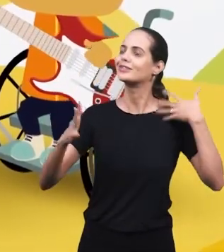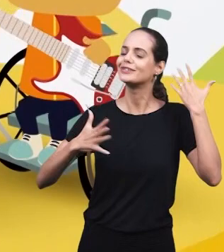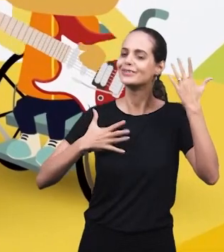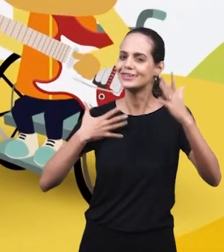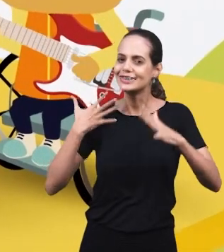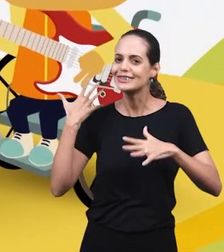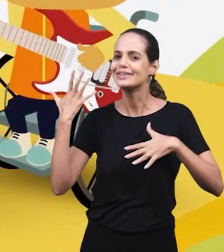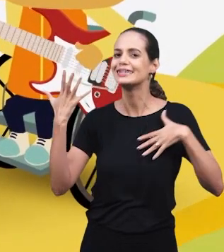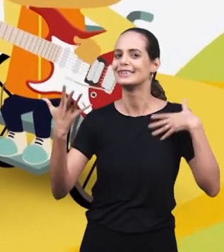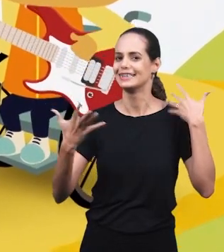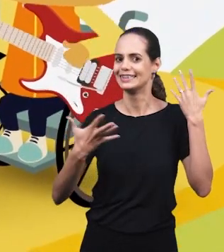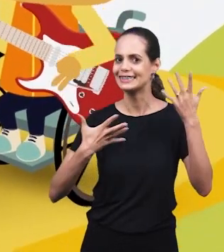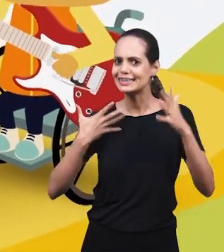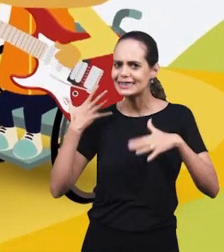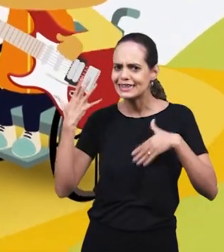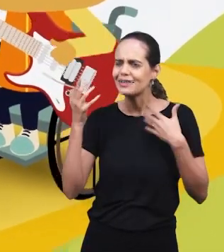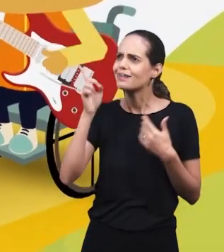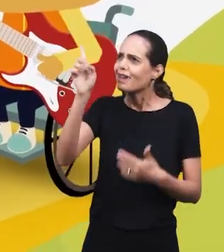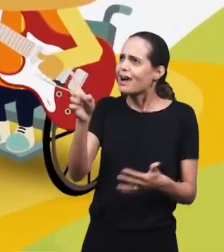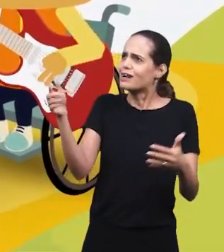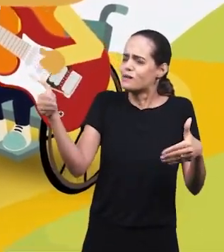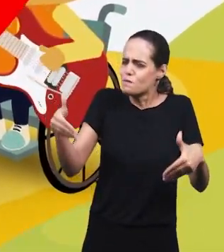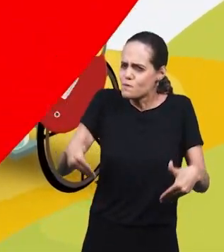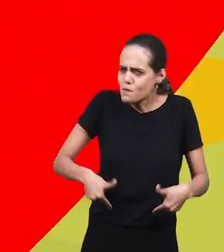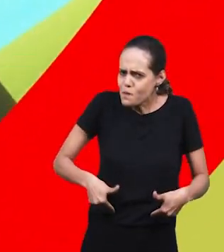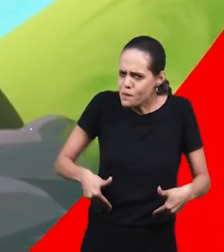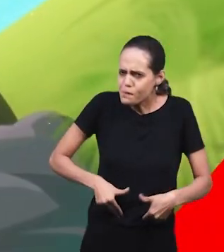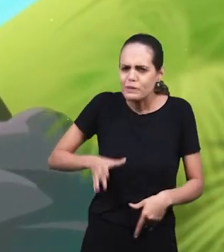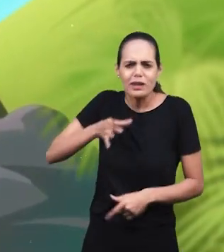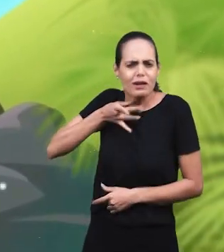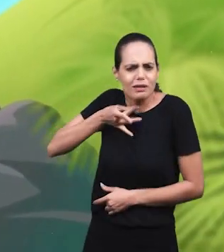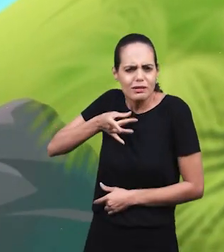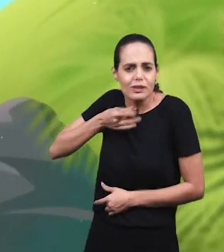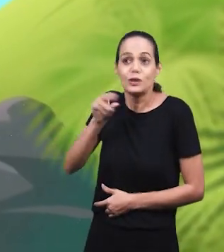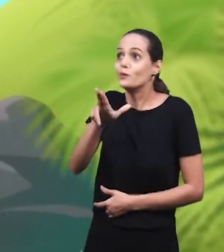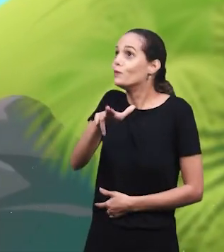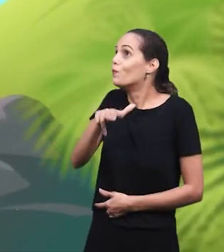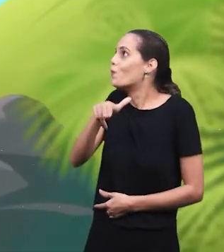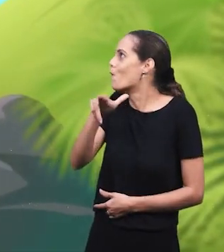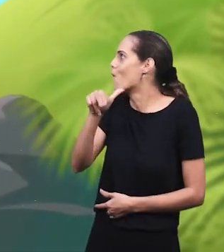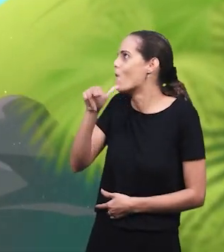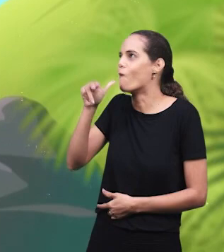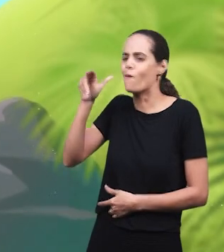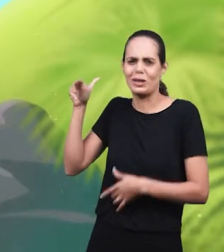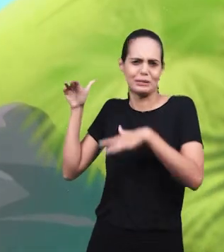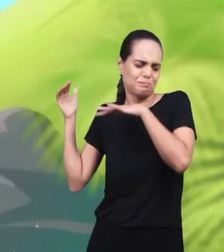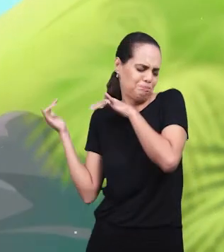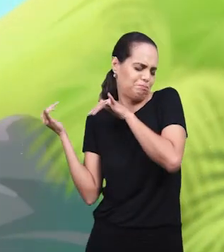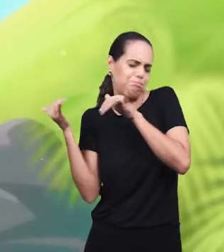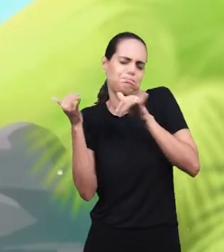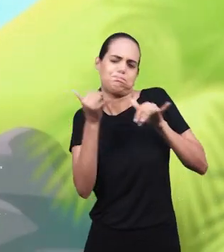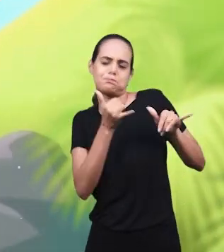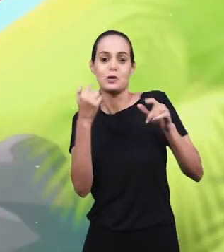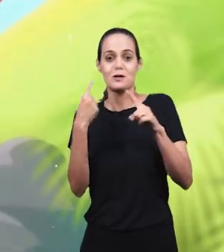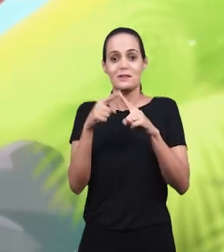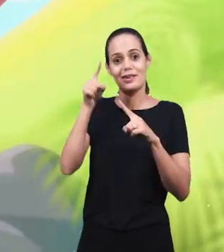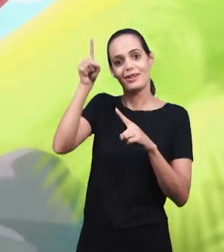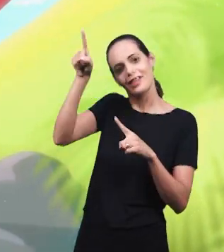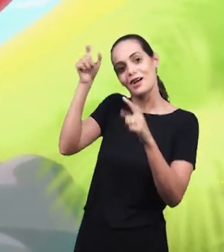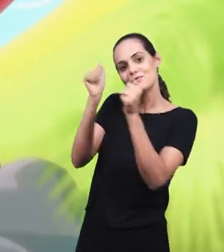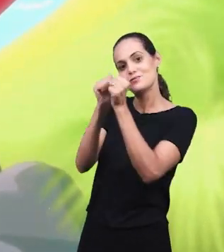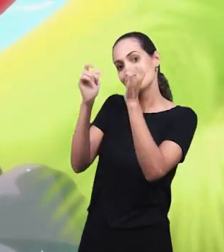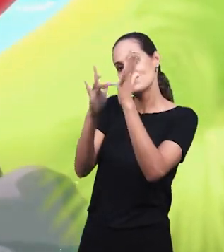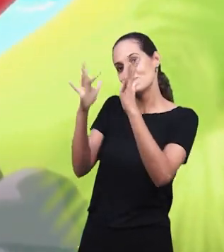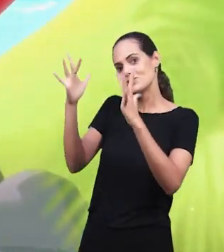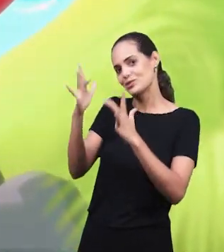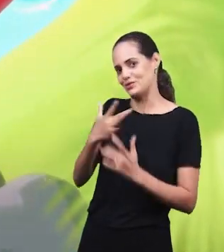e de paz. Fome e sede jamais tereis, pois comereis do